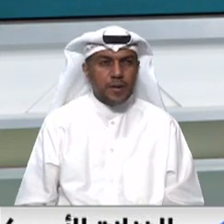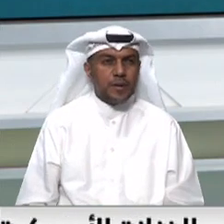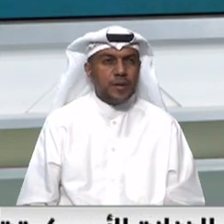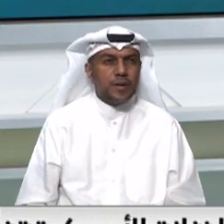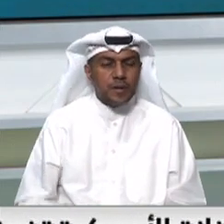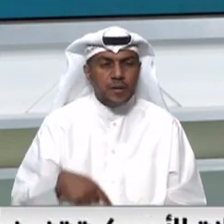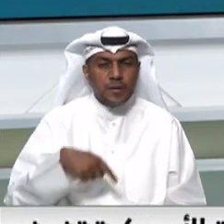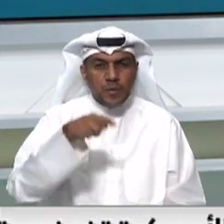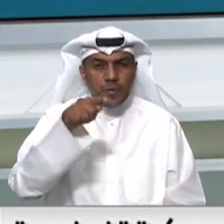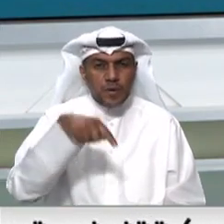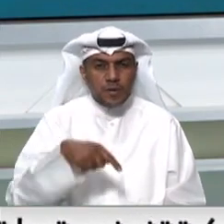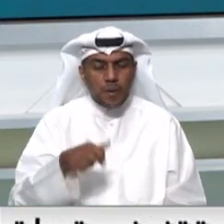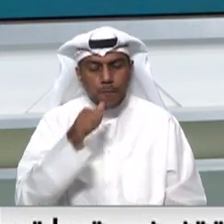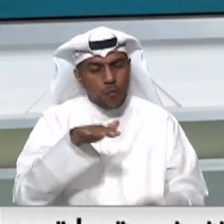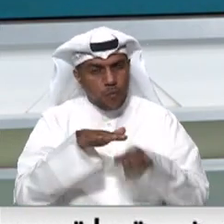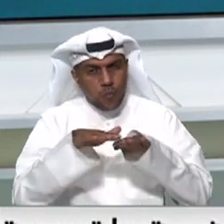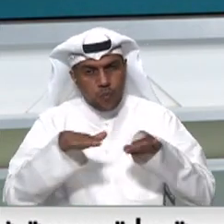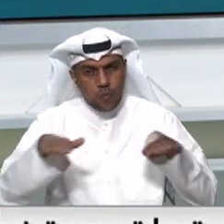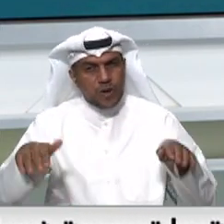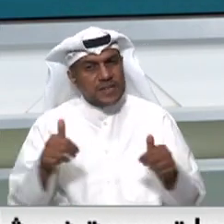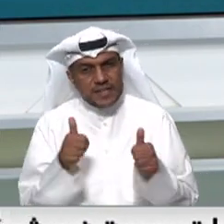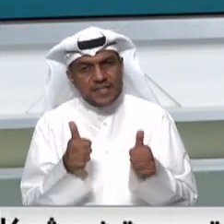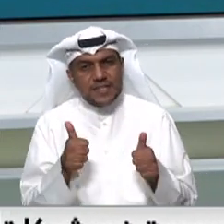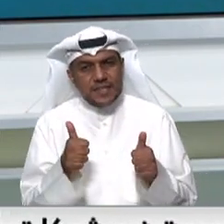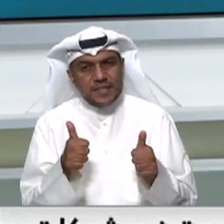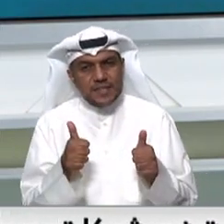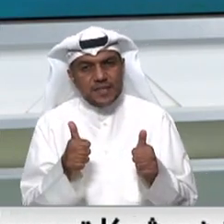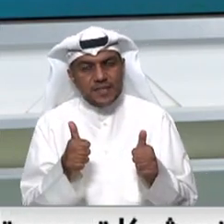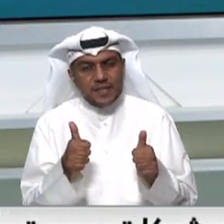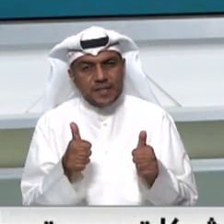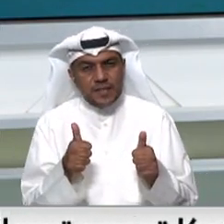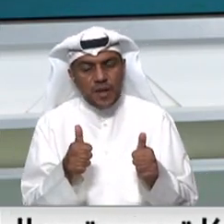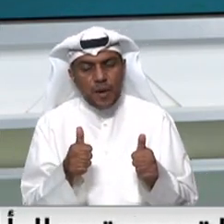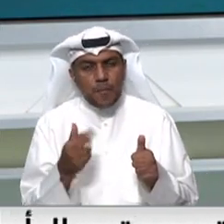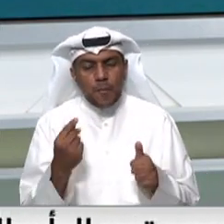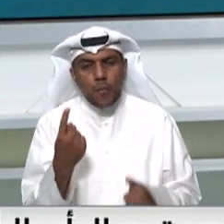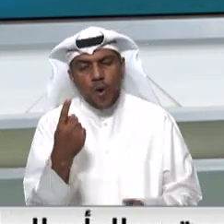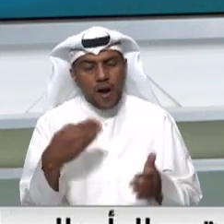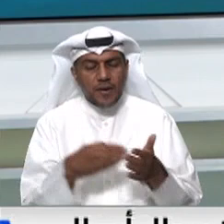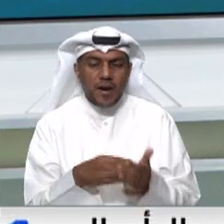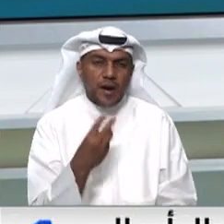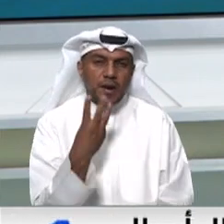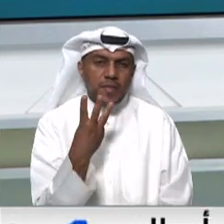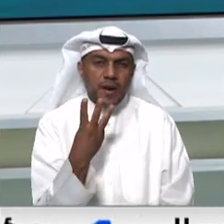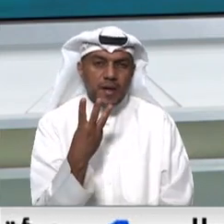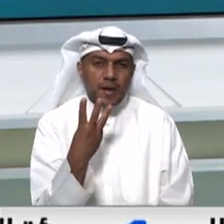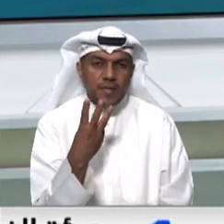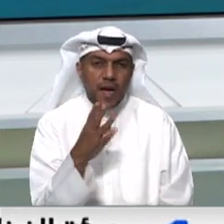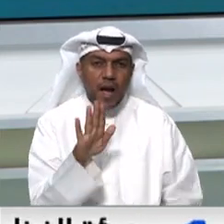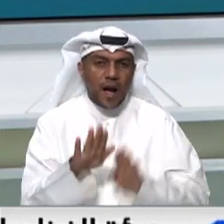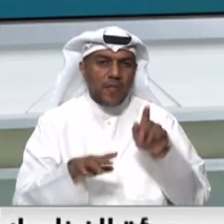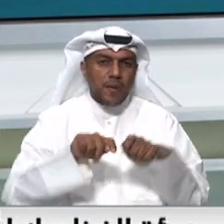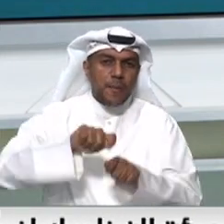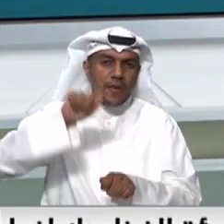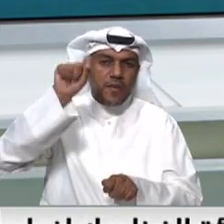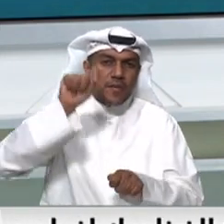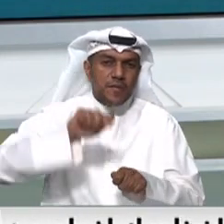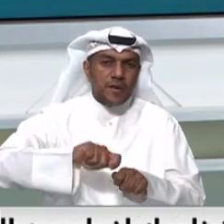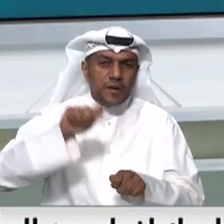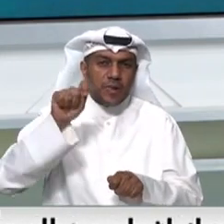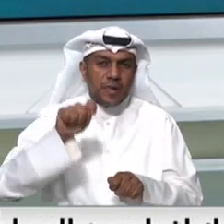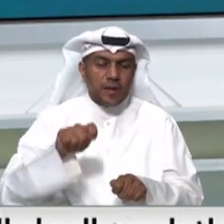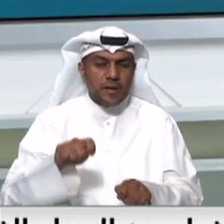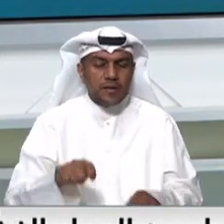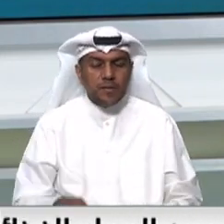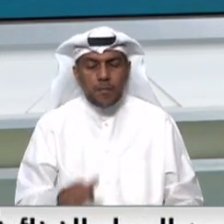القادمة بمشيئة الله، أجواء معتدلة، متوقع أن تراوح ارتفاع الموج ما بين 1 إلى 3 أقدام، التيارات المائية لا تزال